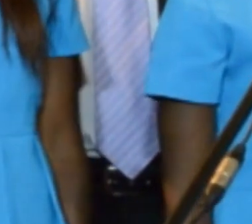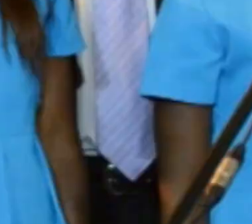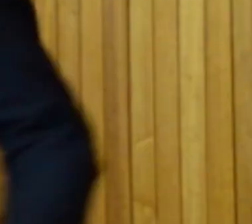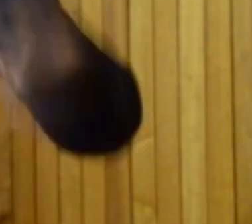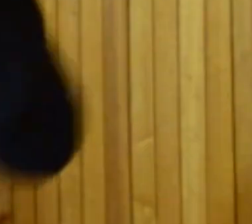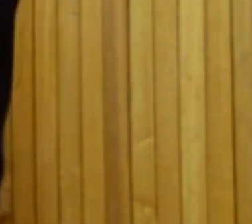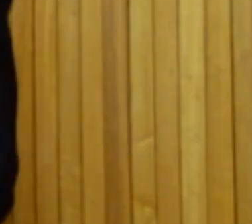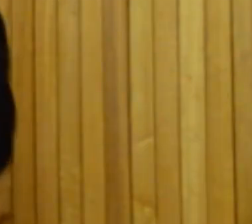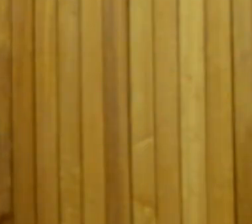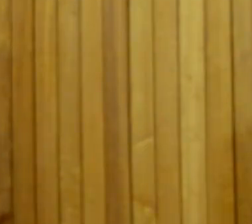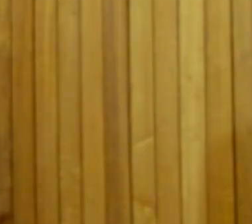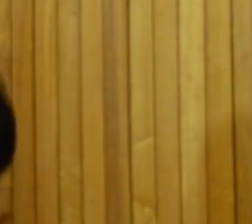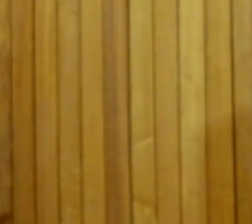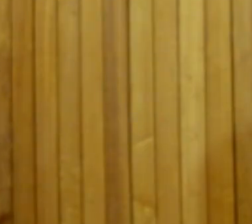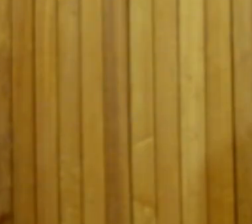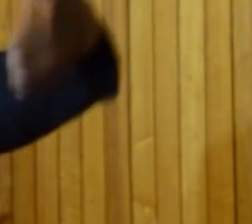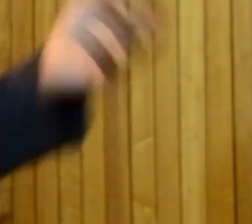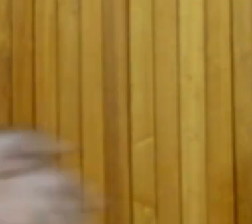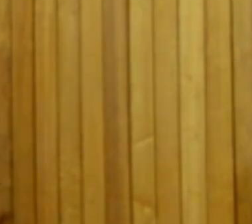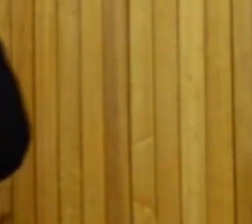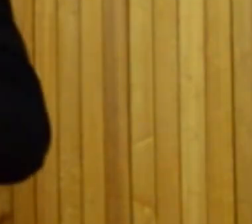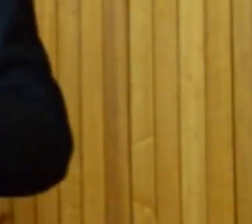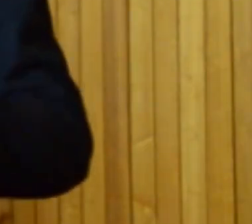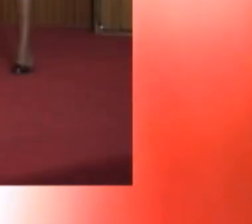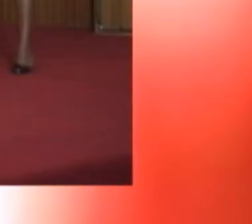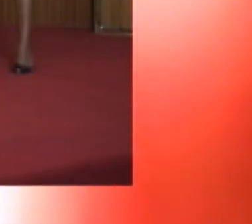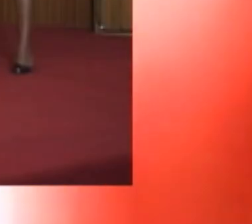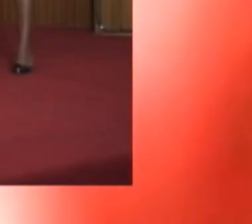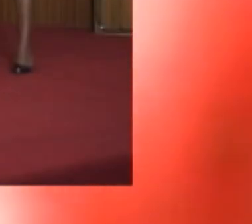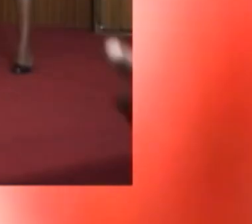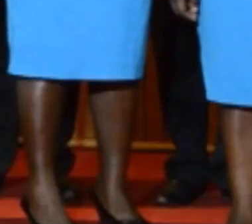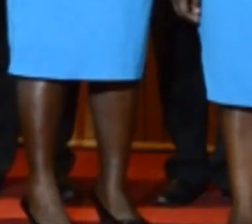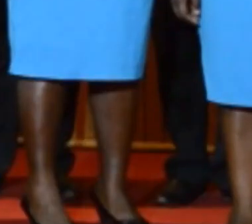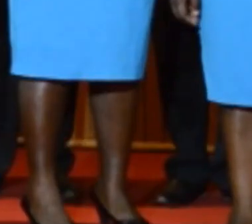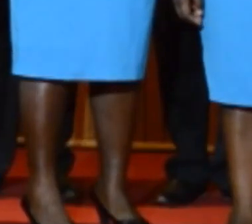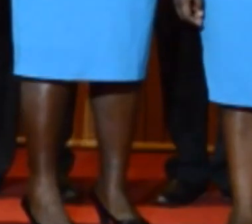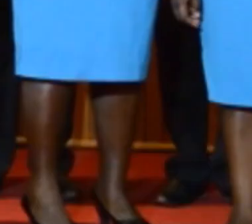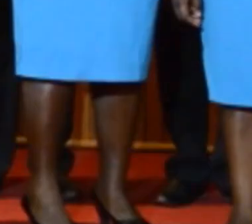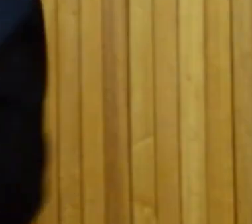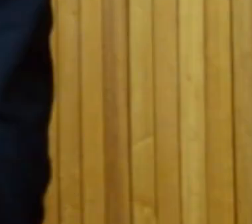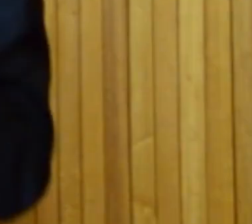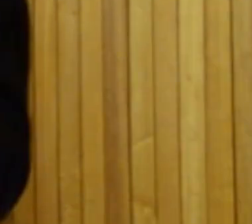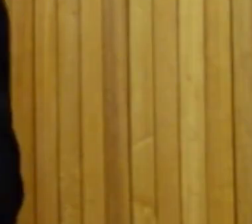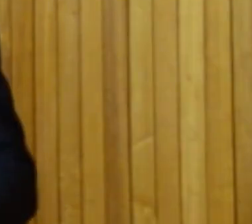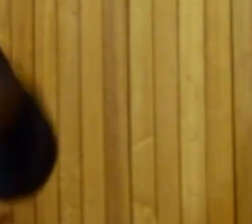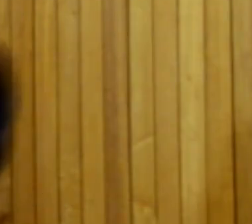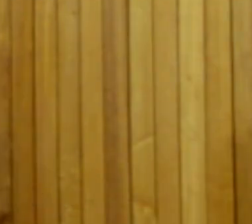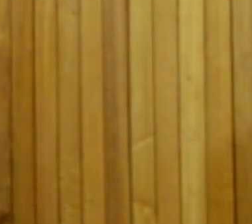Nafamba kure nekumusha tenzi zvinodzoka ndakaita zvakashata